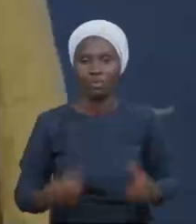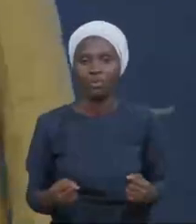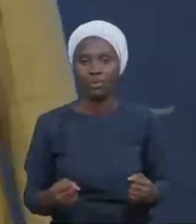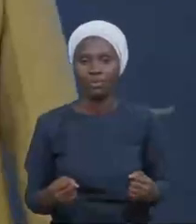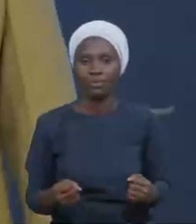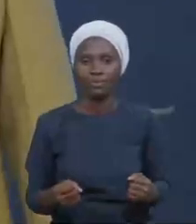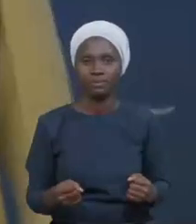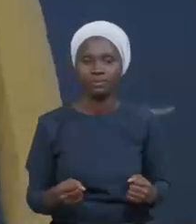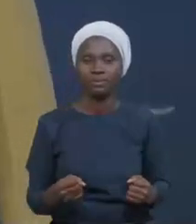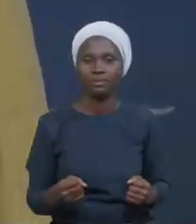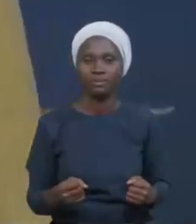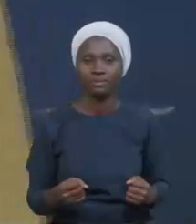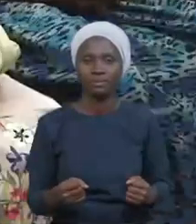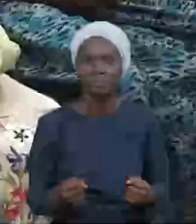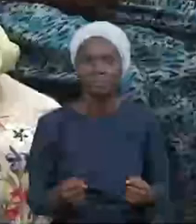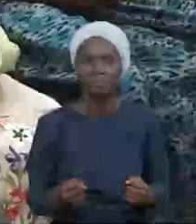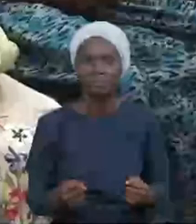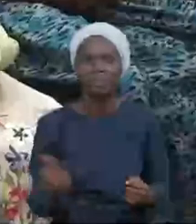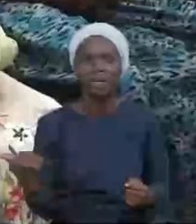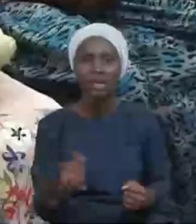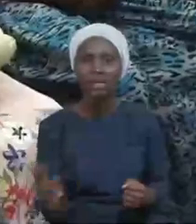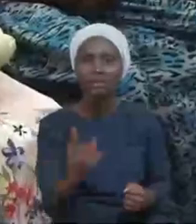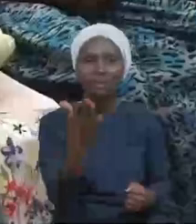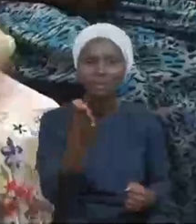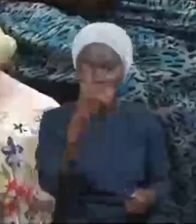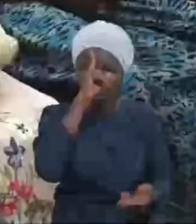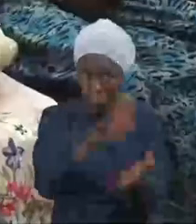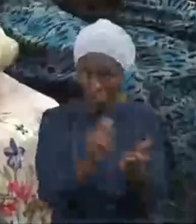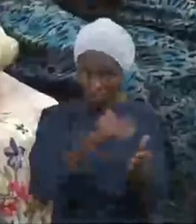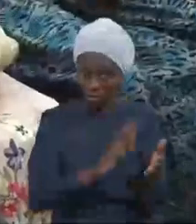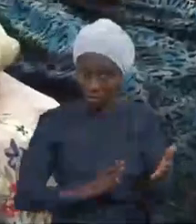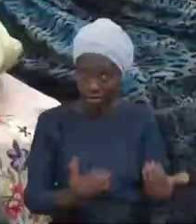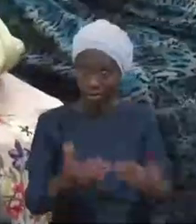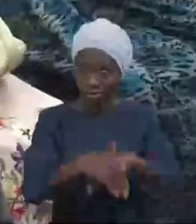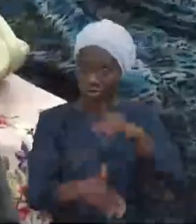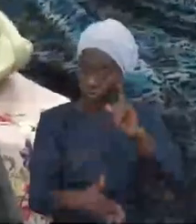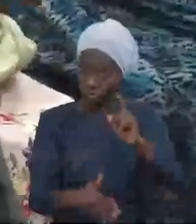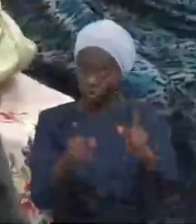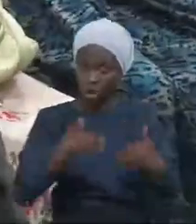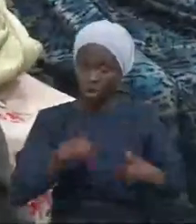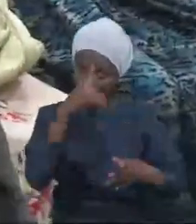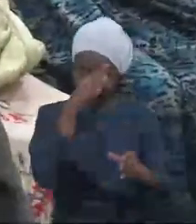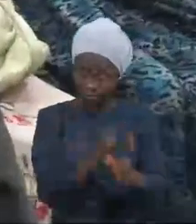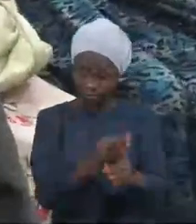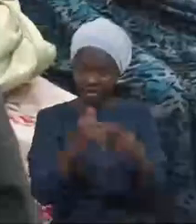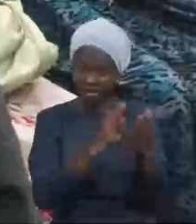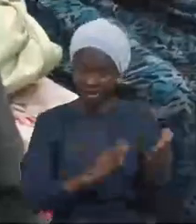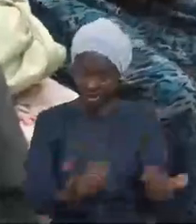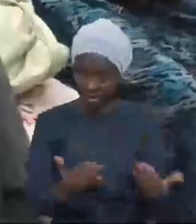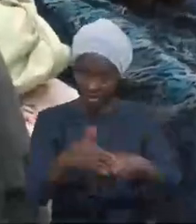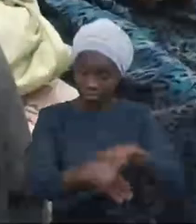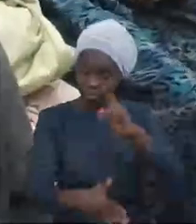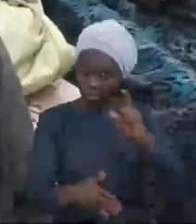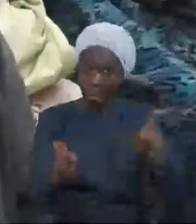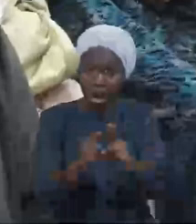Est-ce que quelqu'un croit à Christ ce soir, ayant foi en Christ ce soir, comme sauveur,